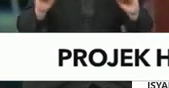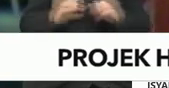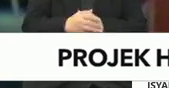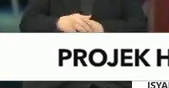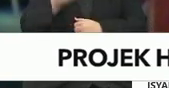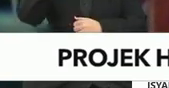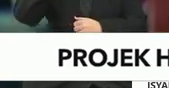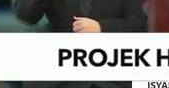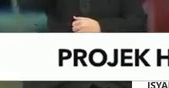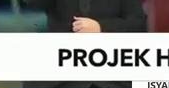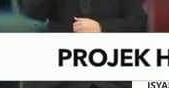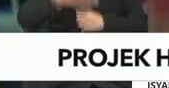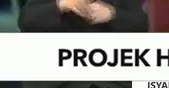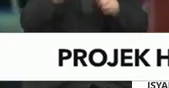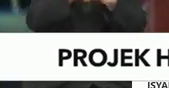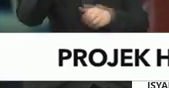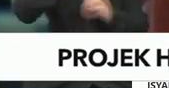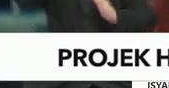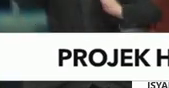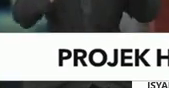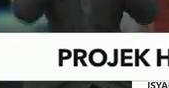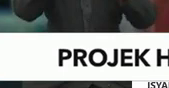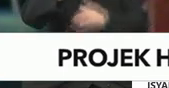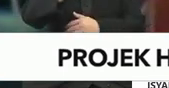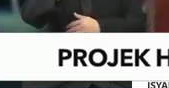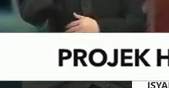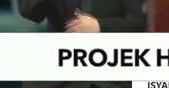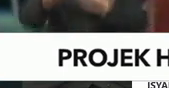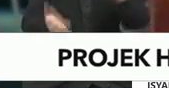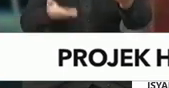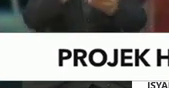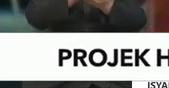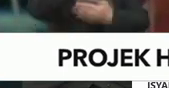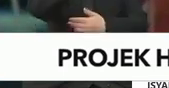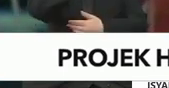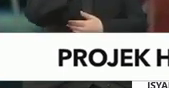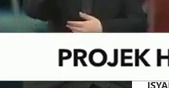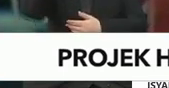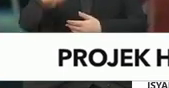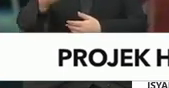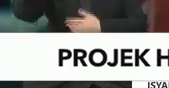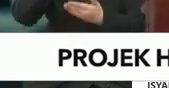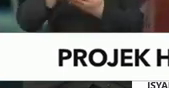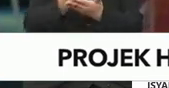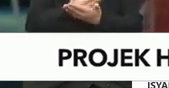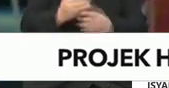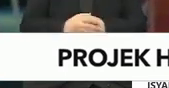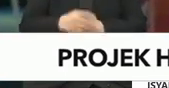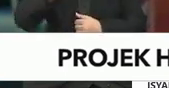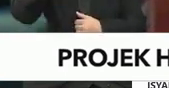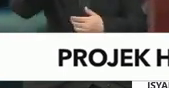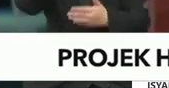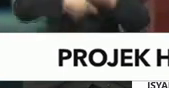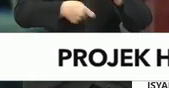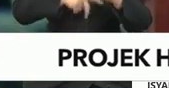tasnya ada ketua Miko Anggara ini telah dibuat oleh Malaysia di bawah model yang cara ikan itu sisa2 cone kosong baru kos